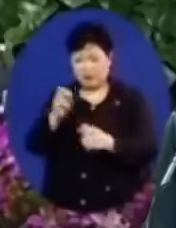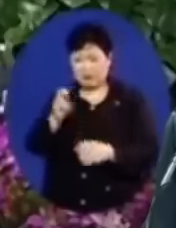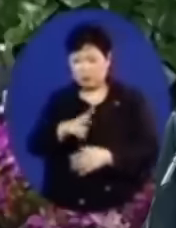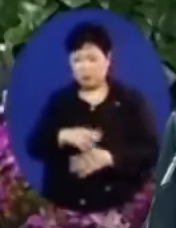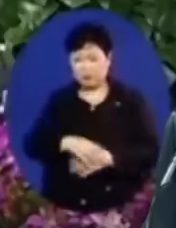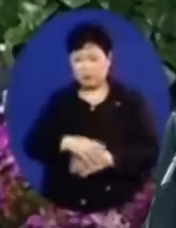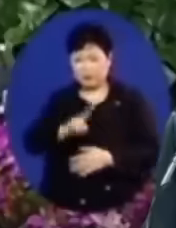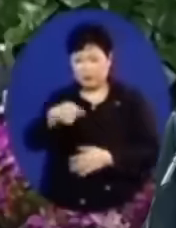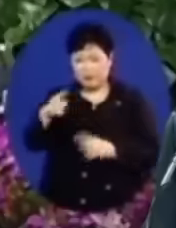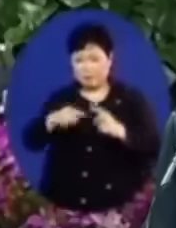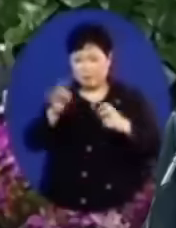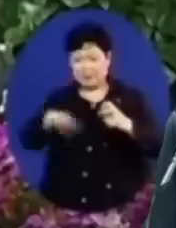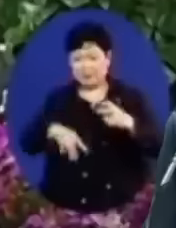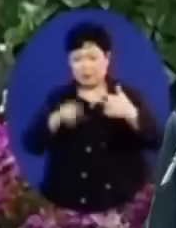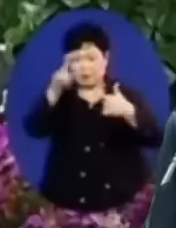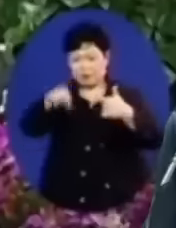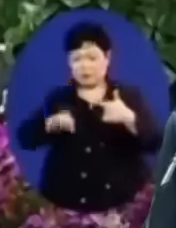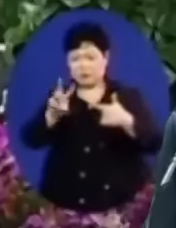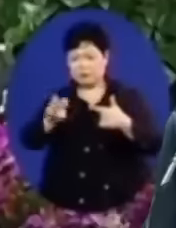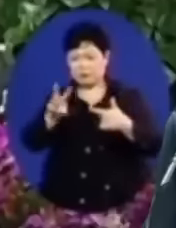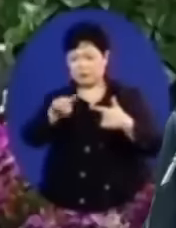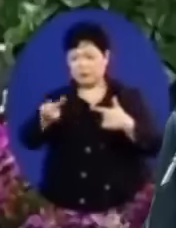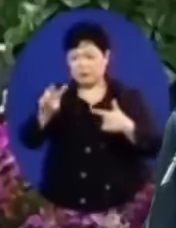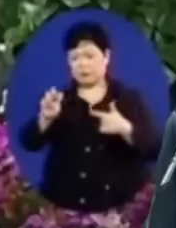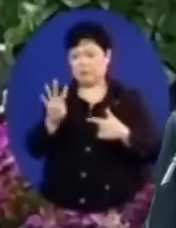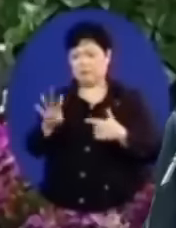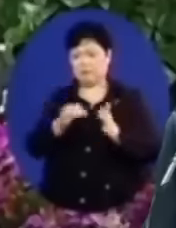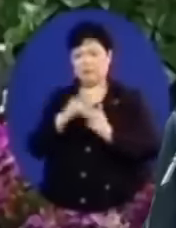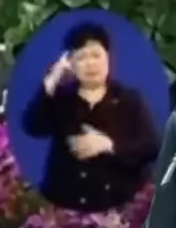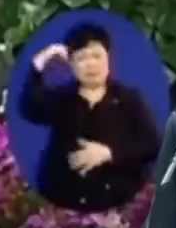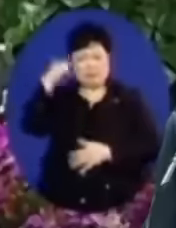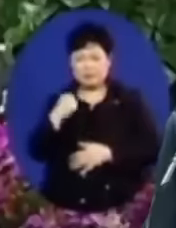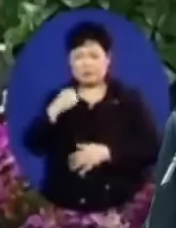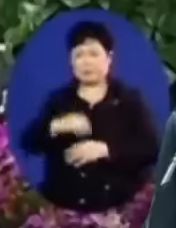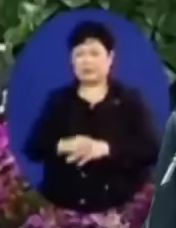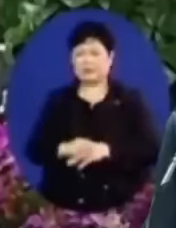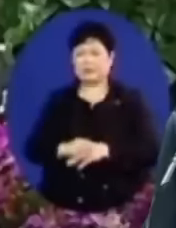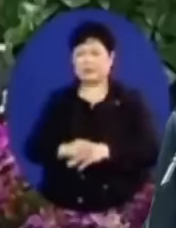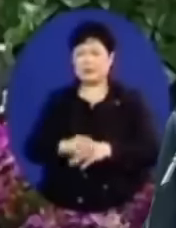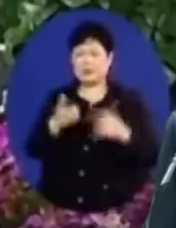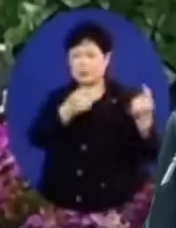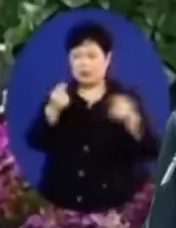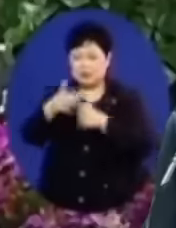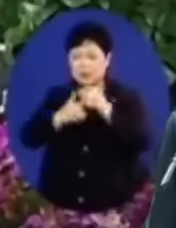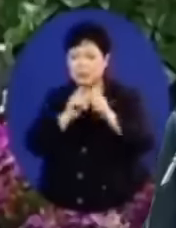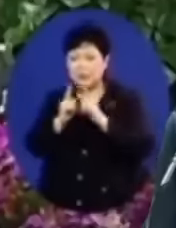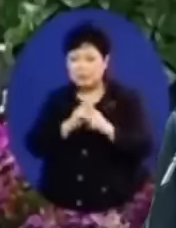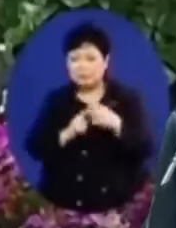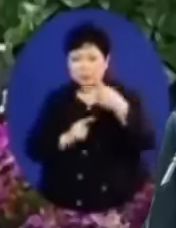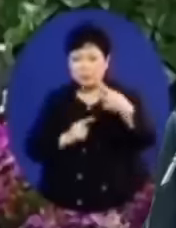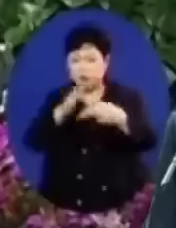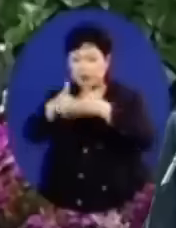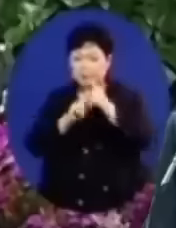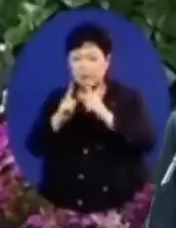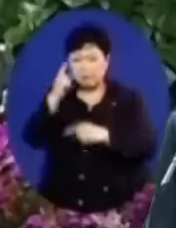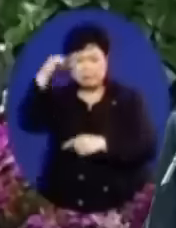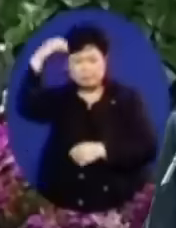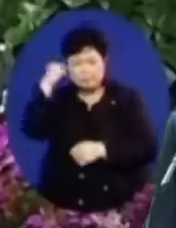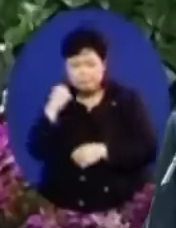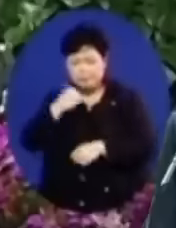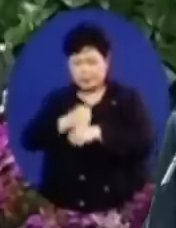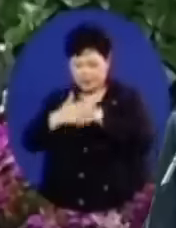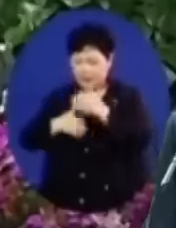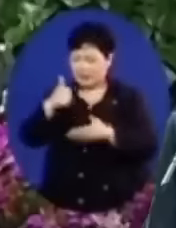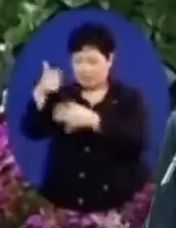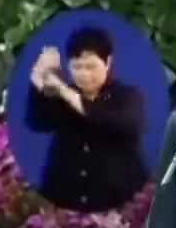그 다음은 마태복음 6장 31절로 34절을 암송했습니다. 이렇게 성경 두 구절을 암송하면 그는